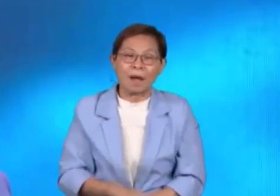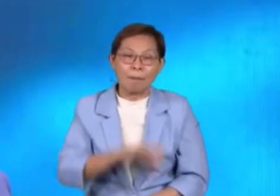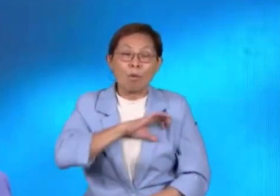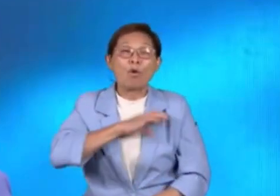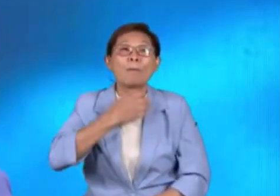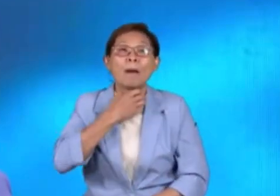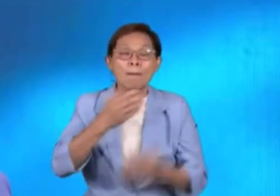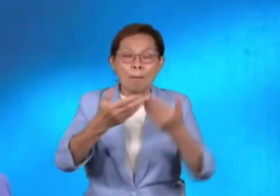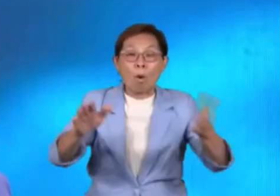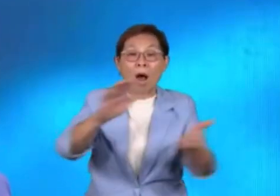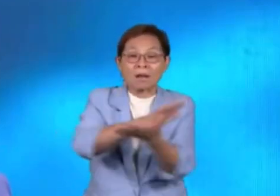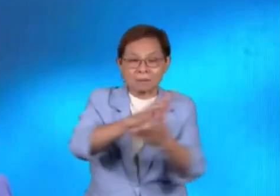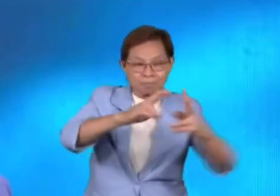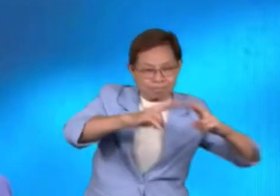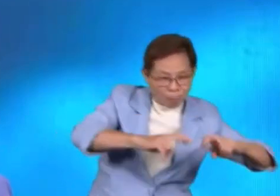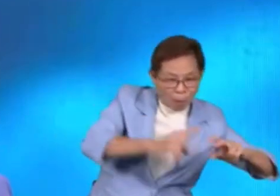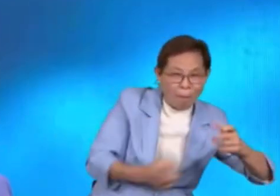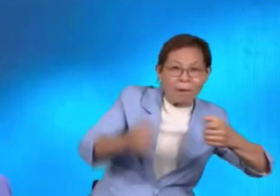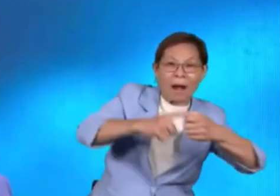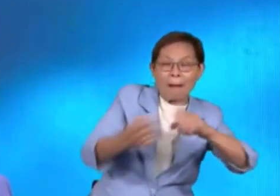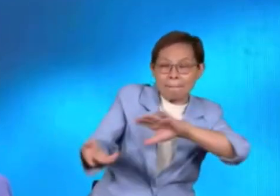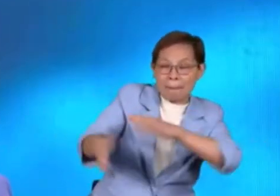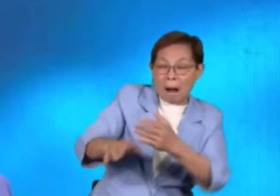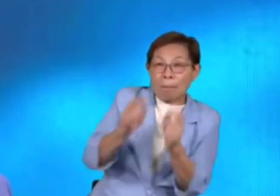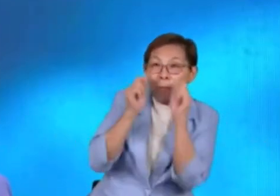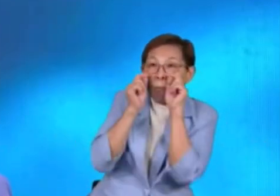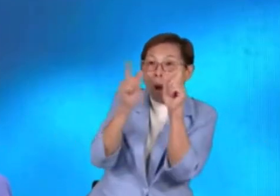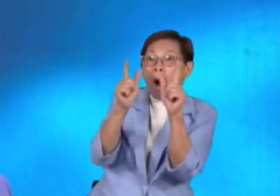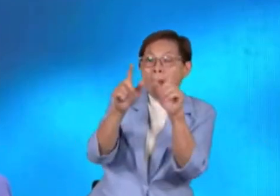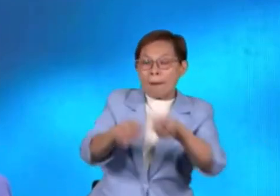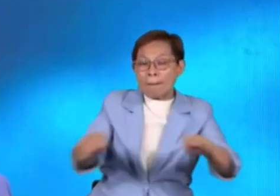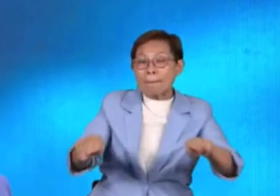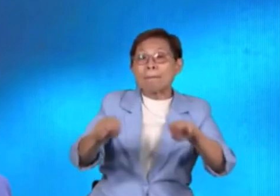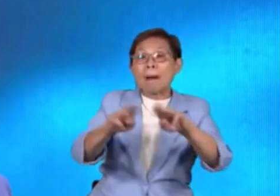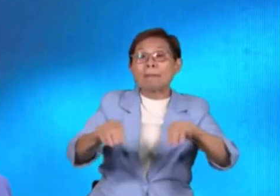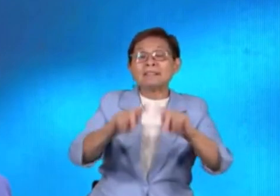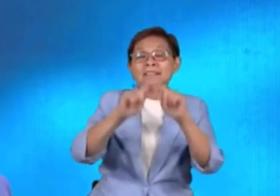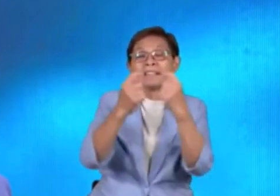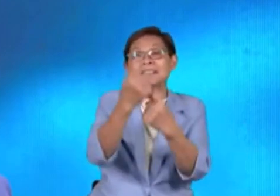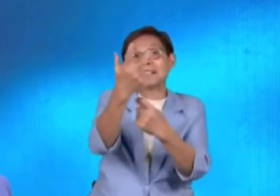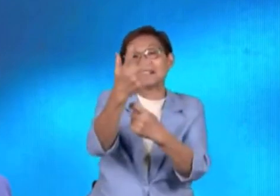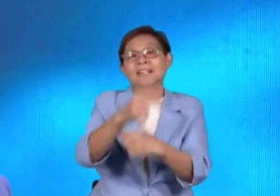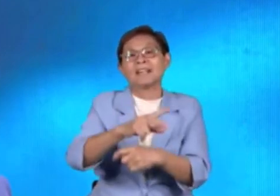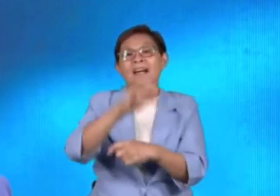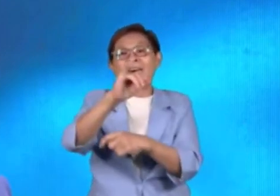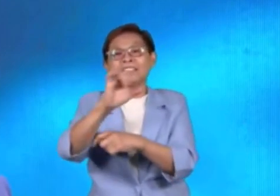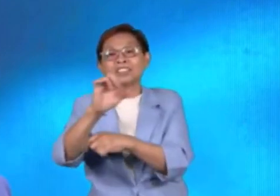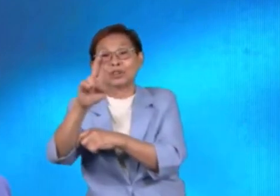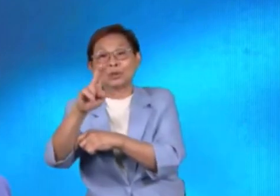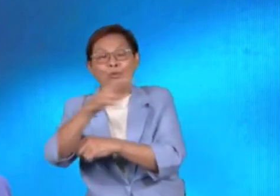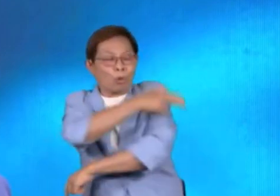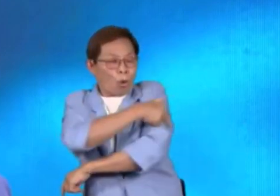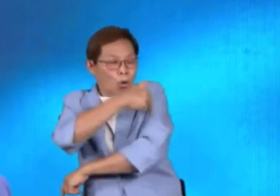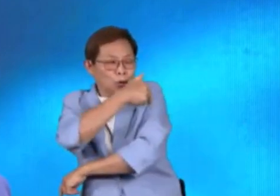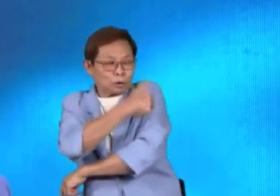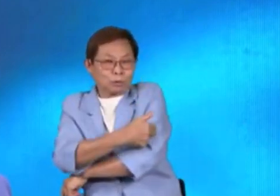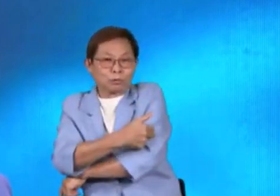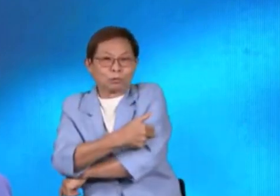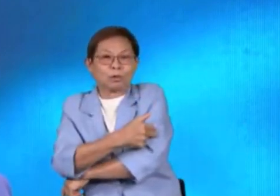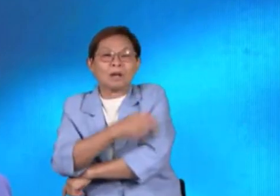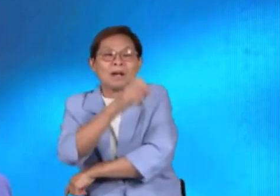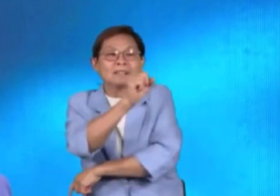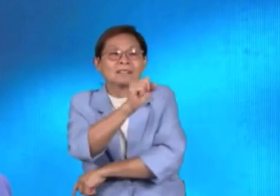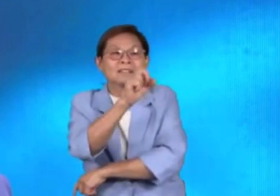polis perak buka kertas siasatan berhubung kematian mengejut seorang pelajar tingkatan tiga di unit rawatan rapi Icu Hospital seri